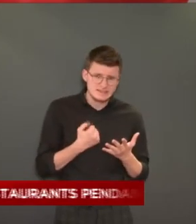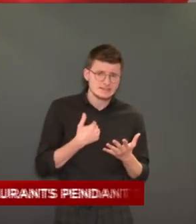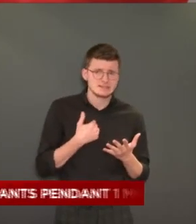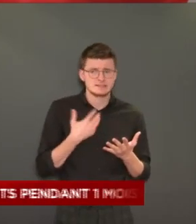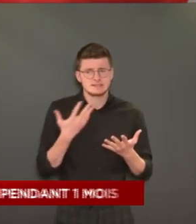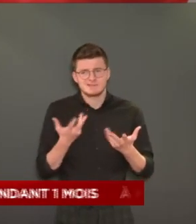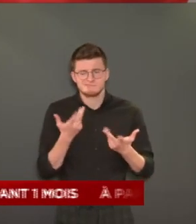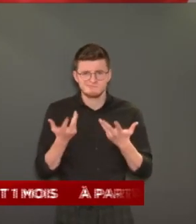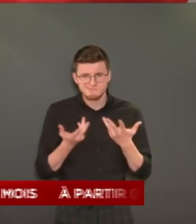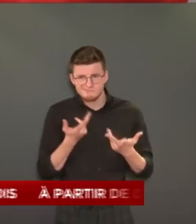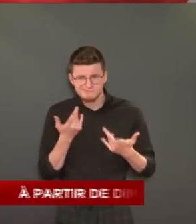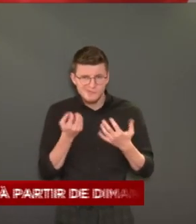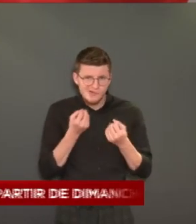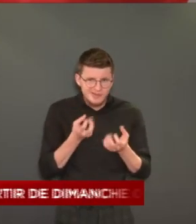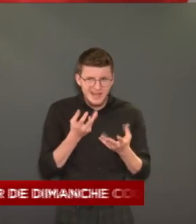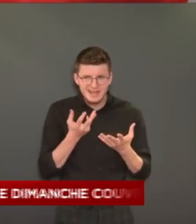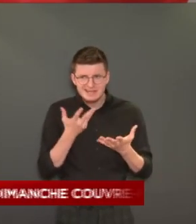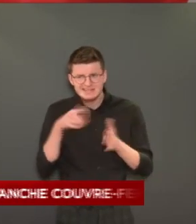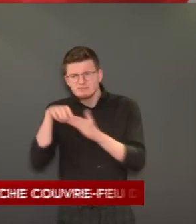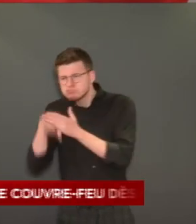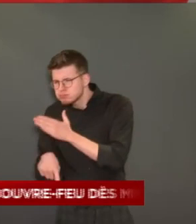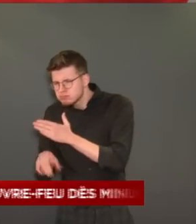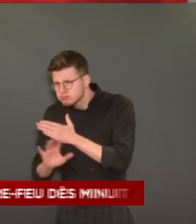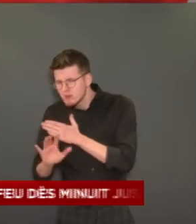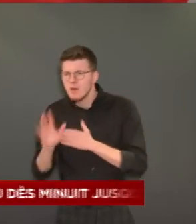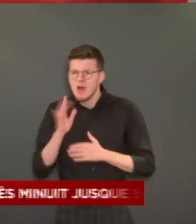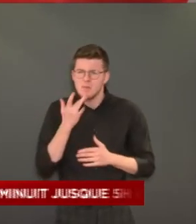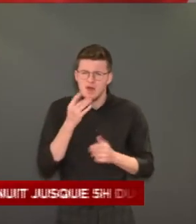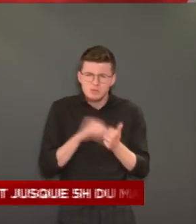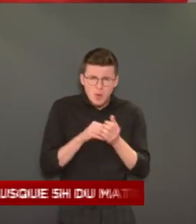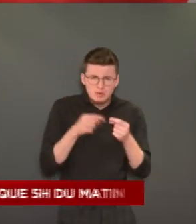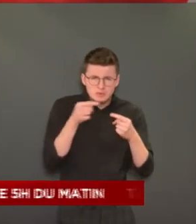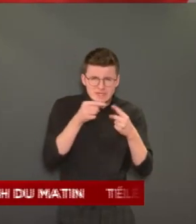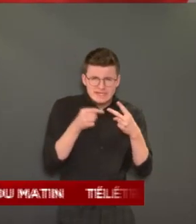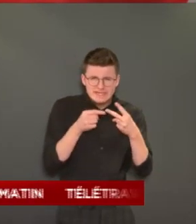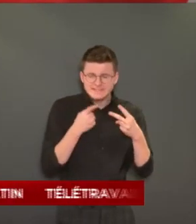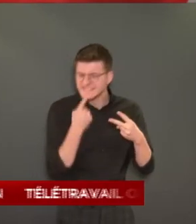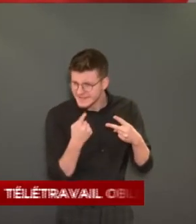Sans trop entrer dans les détails, je voudrais encore vous donner 2 éléments.